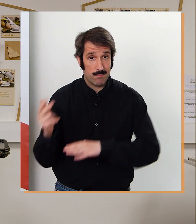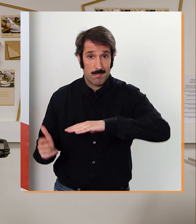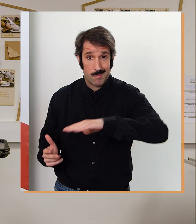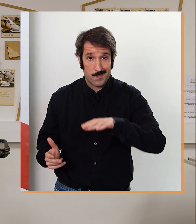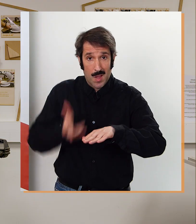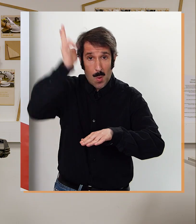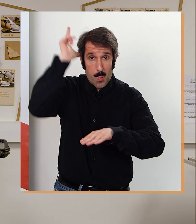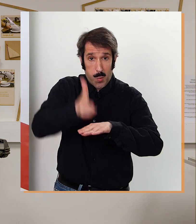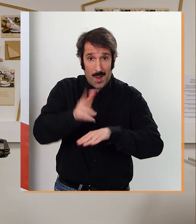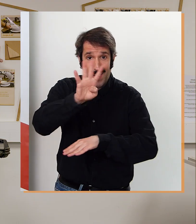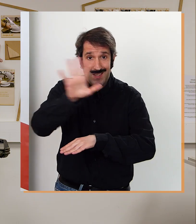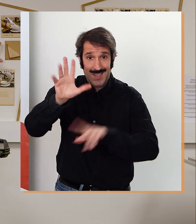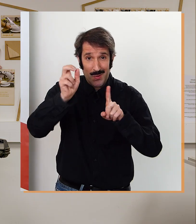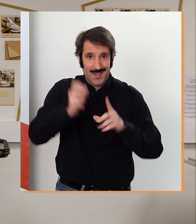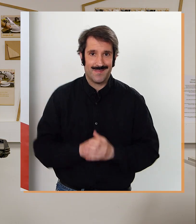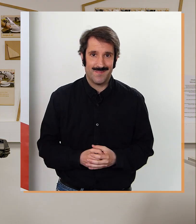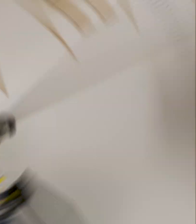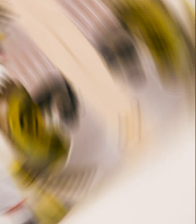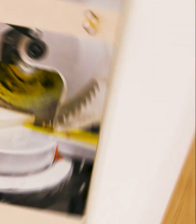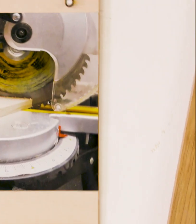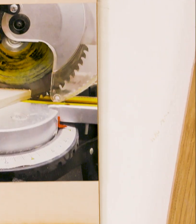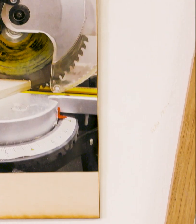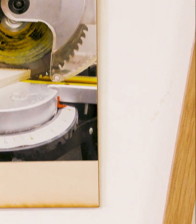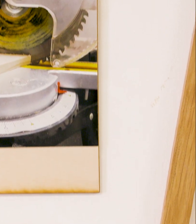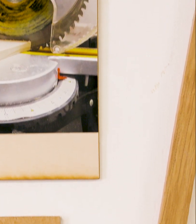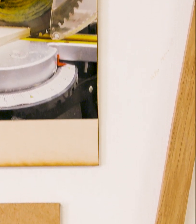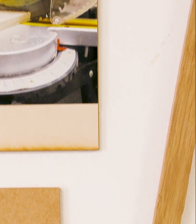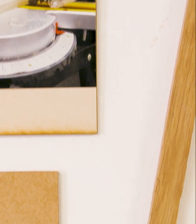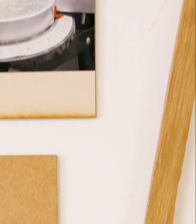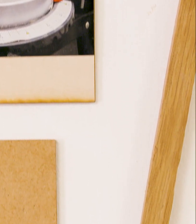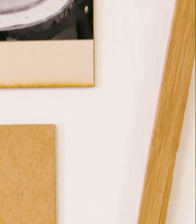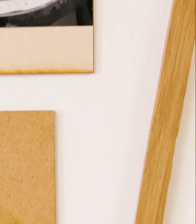Et la troisième, la coupe à 45 degrés.